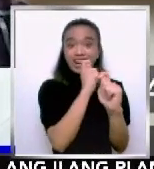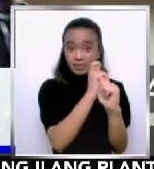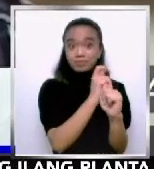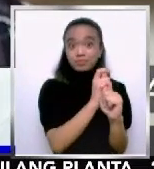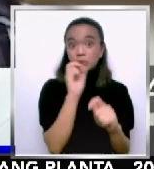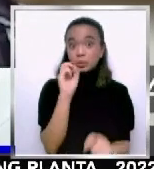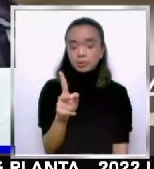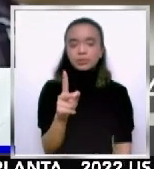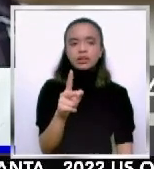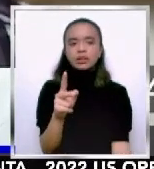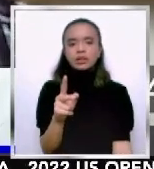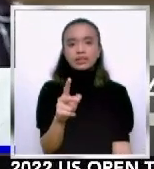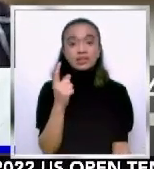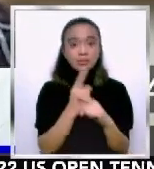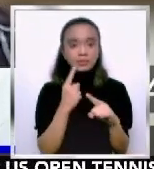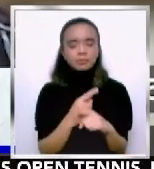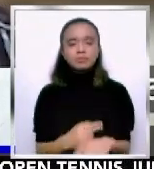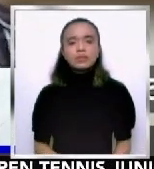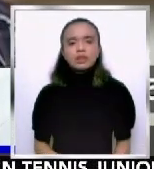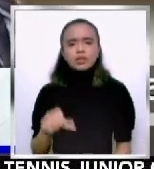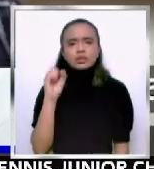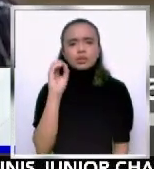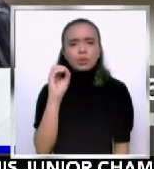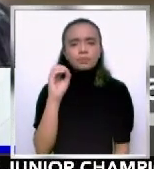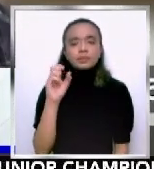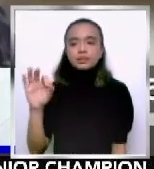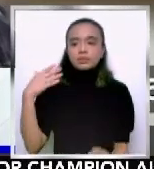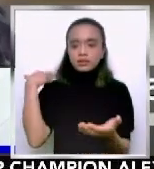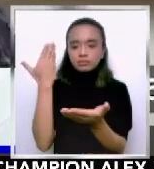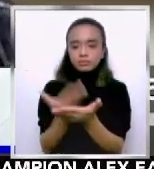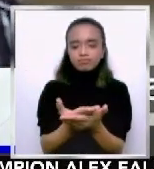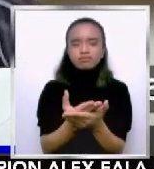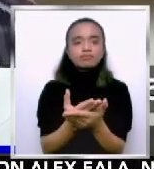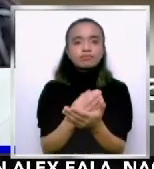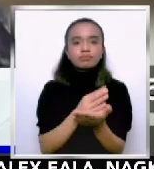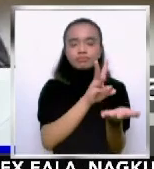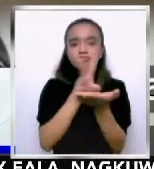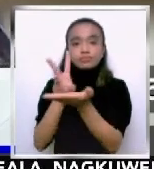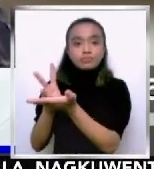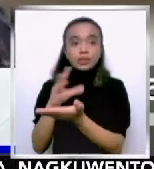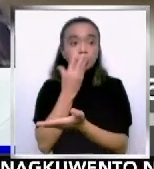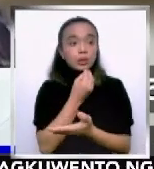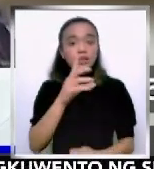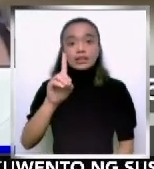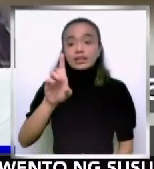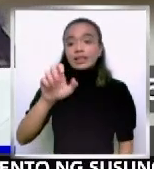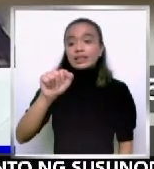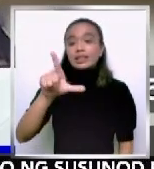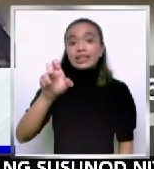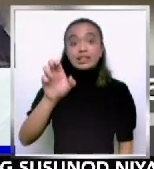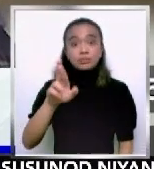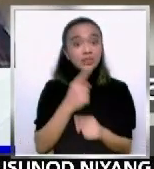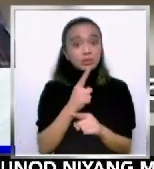May freight din yon, hindi ba? So, pagdating niyan doon sa mga dealer, sa mga estasyon, yung mga dealer, meron din siyempre dealer